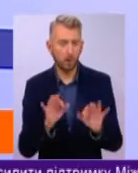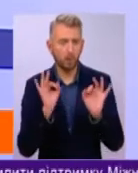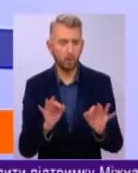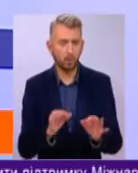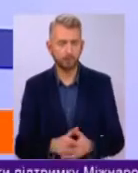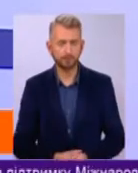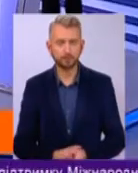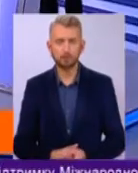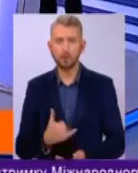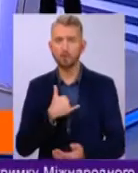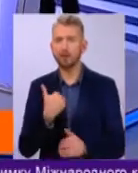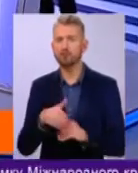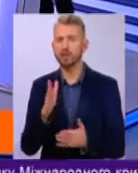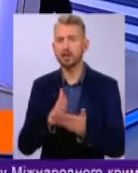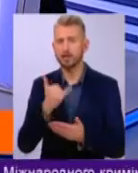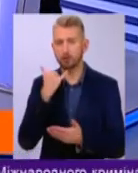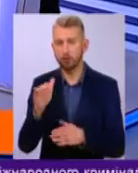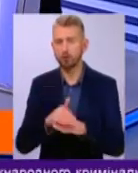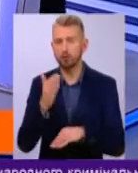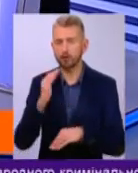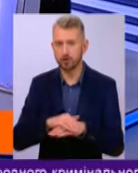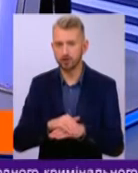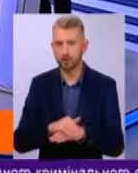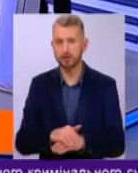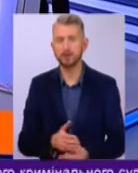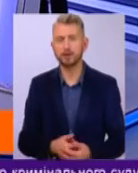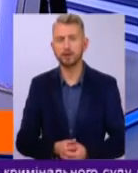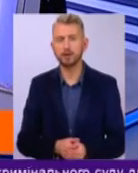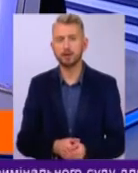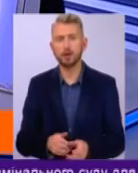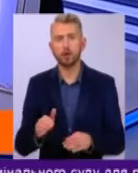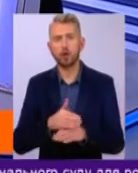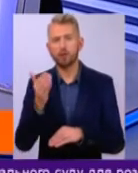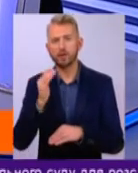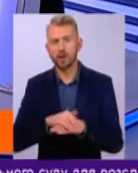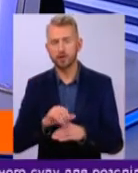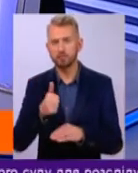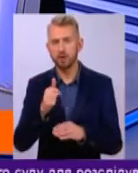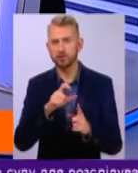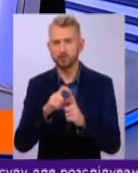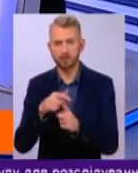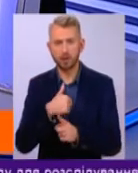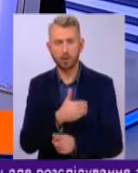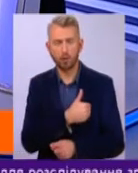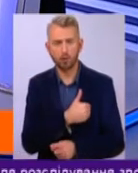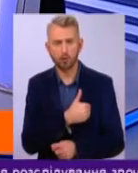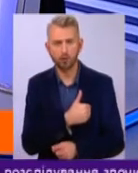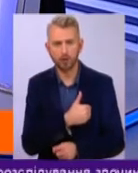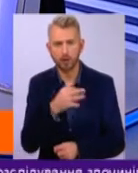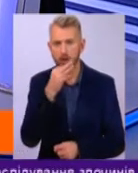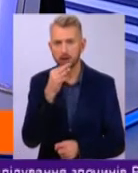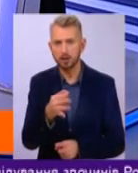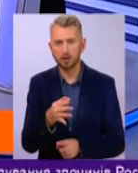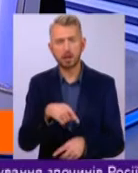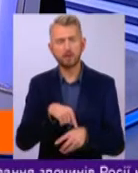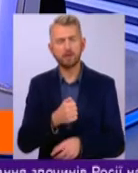розслідування цих справ. У нас є вже телефонний дзвіночок. Алло, добрий вечір, ви в ефірі. Називайтеся, ставте своє запитання. З перших слів, що ми хотів би виразити